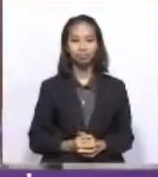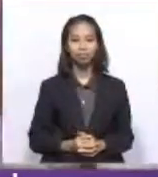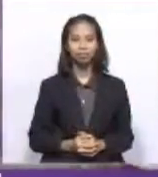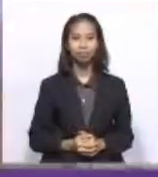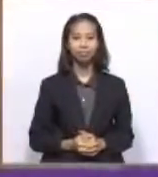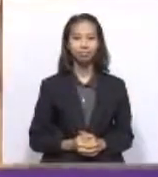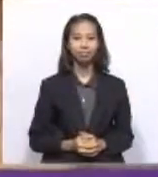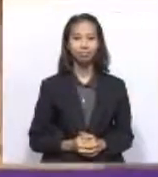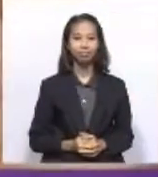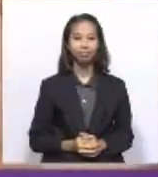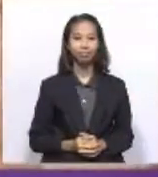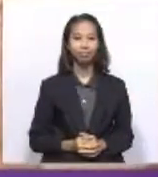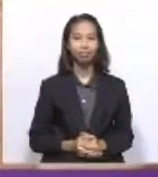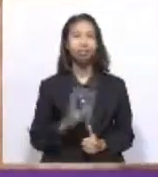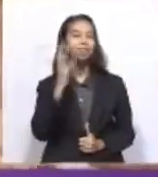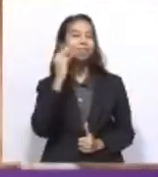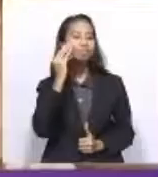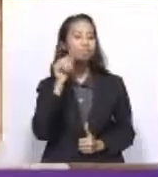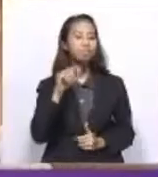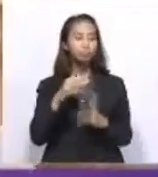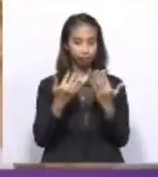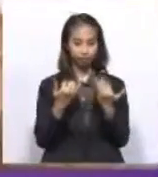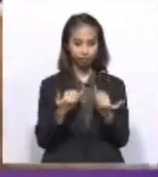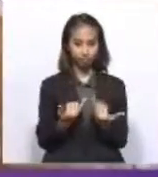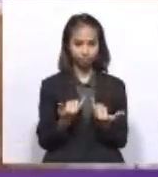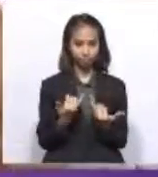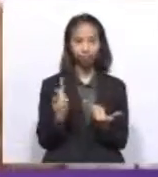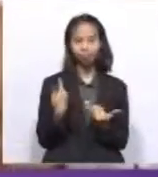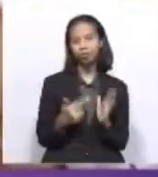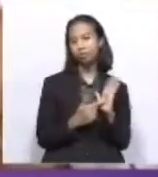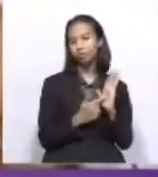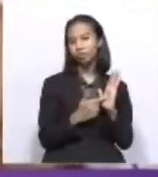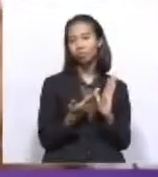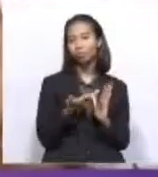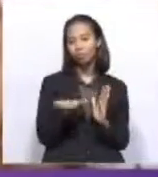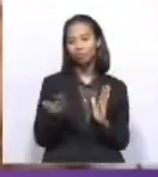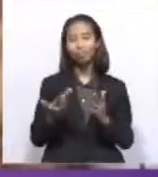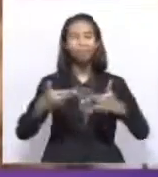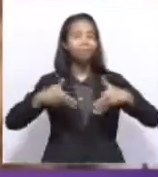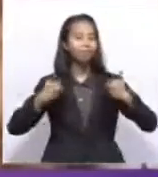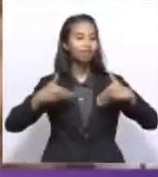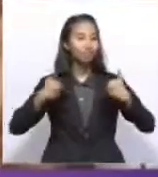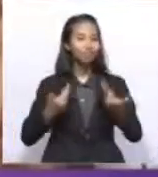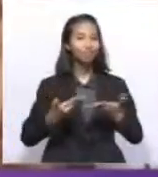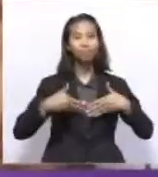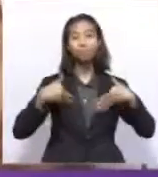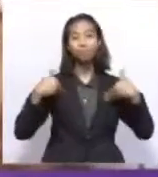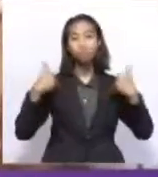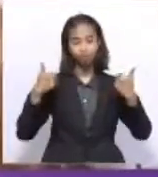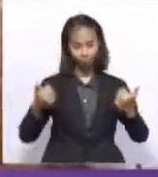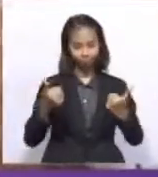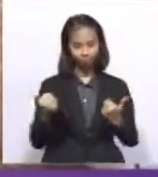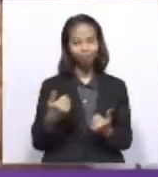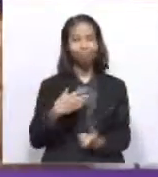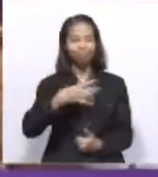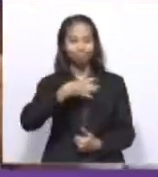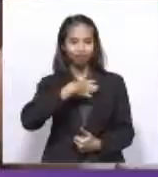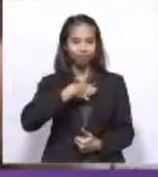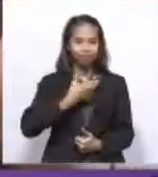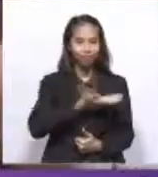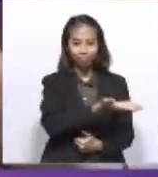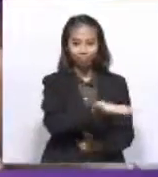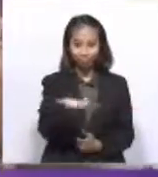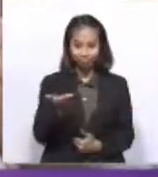ม น่ารักมากค่ะคุณผู้ชมคะนี่ก็เป็นหนึ่งในความสนุกสนานแล้วก็มีความสุขแบบนี้ค่ะอยากให้คุณผู้ชมได้หล